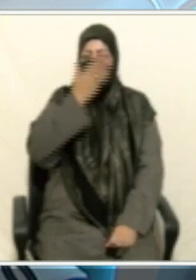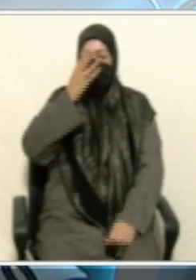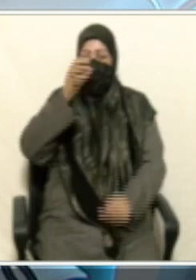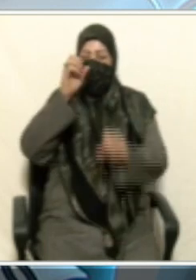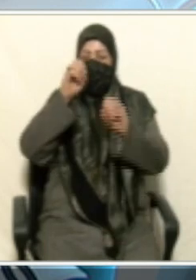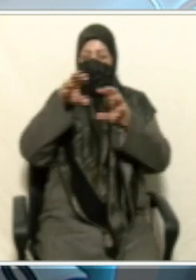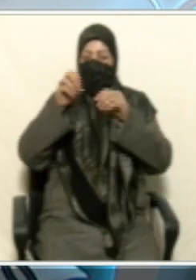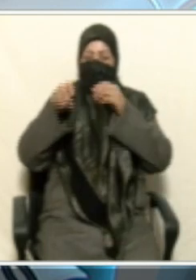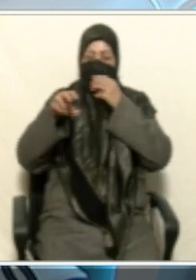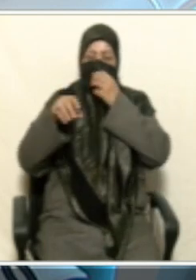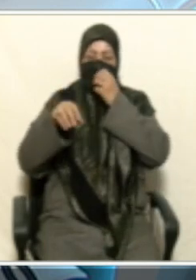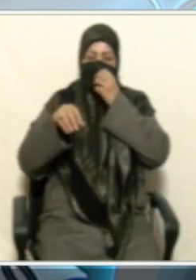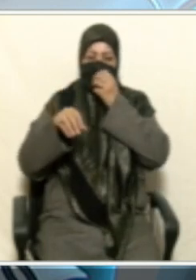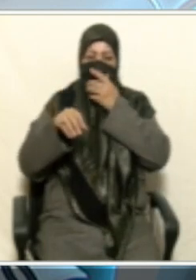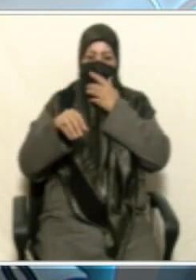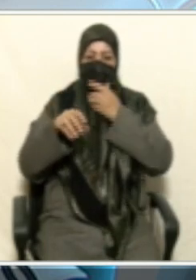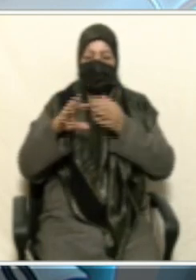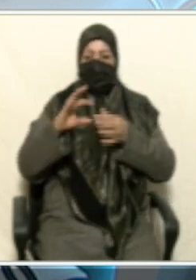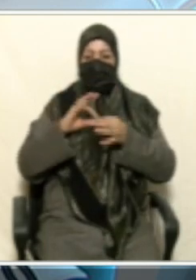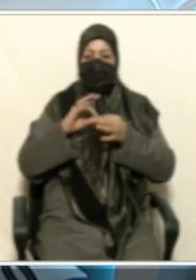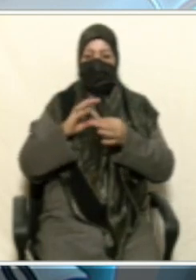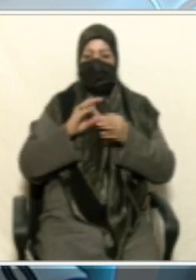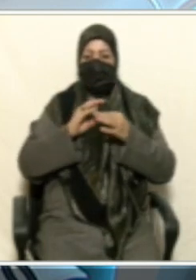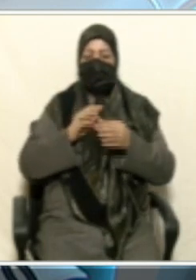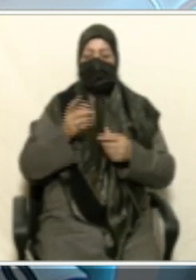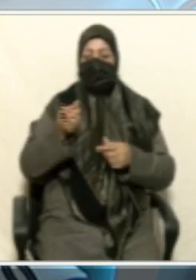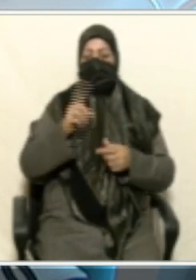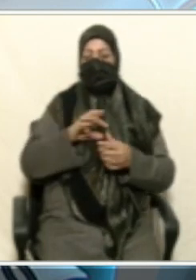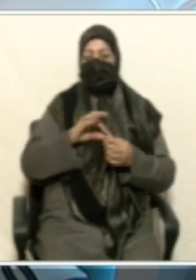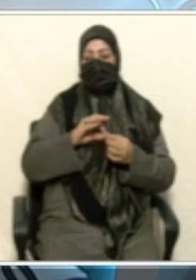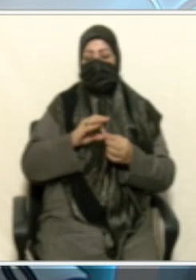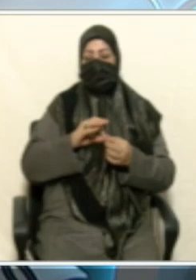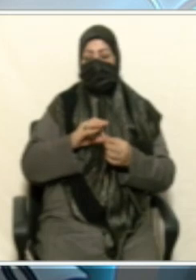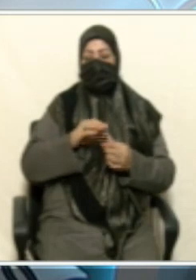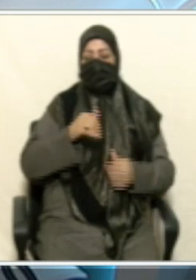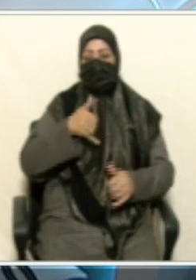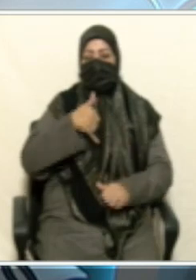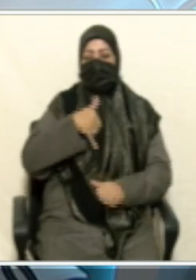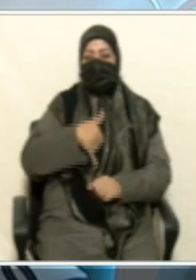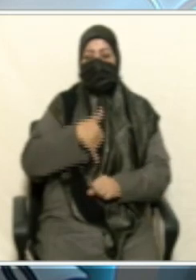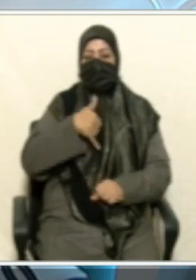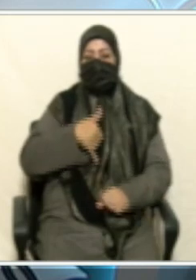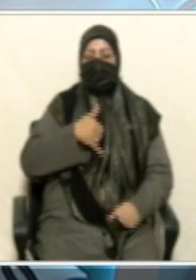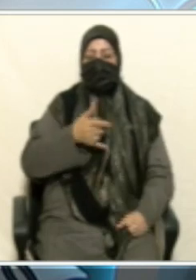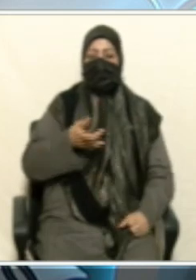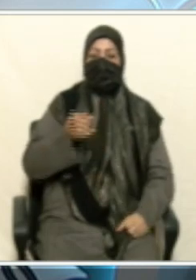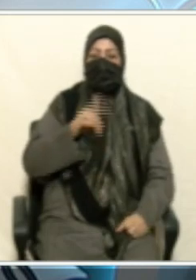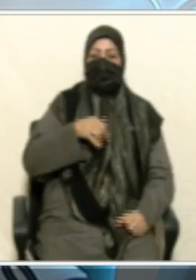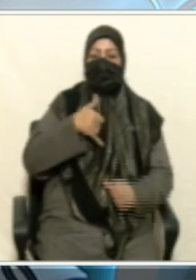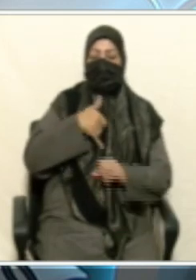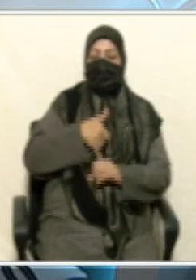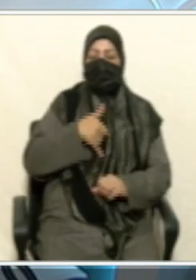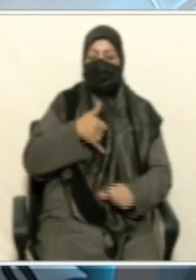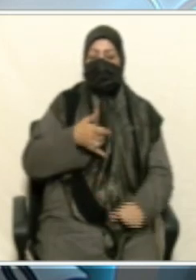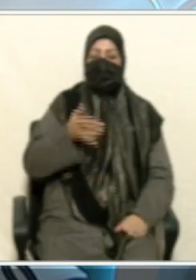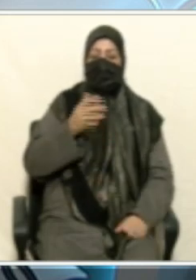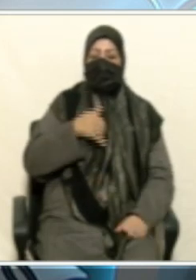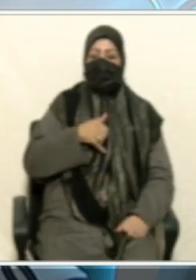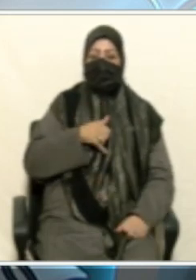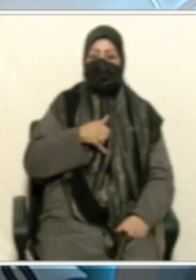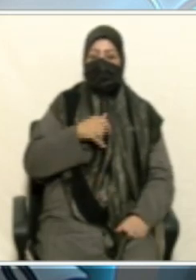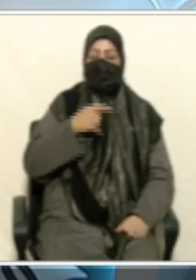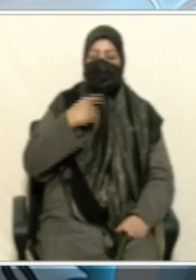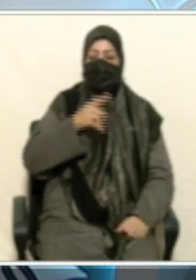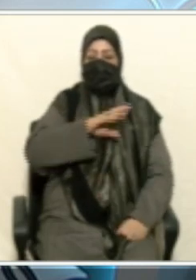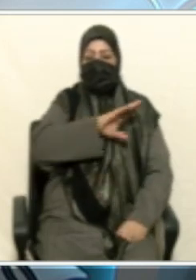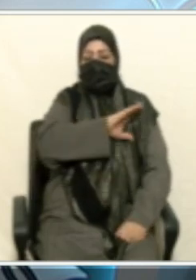نقاش الشعب اليمني زي ما تقول جاء مع هذاك بالمسيره